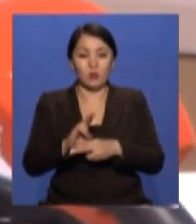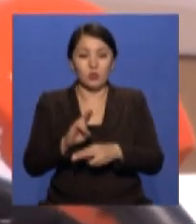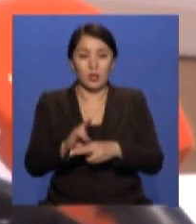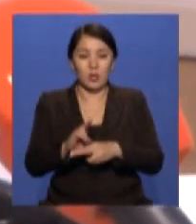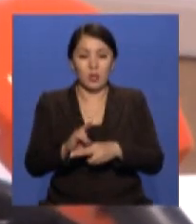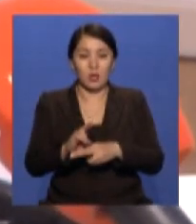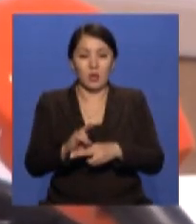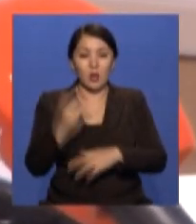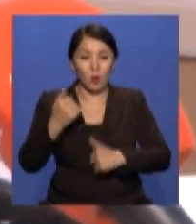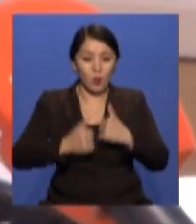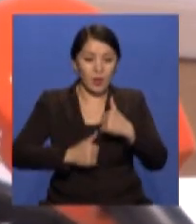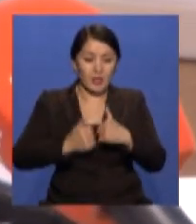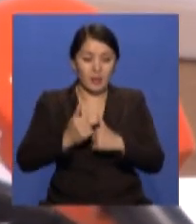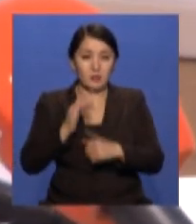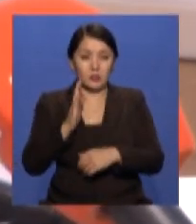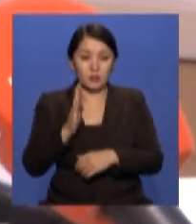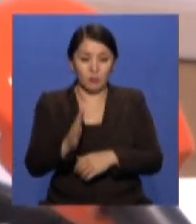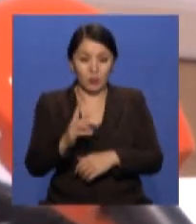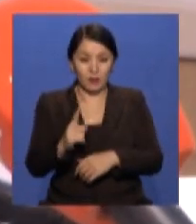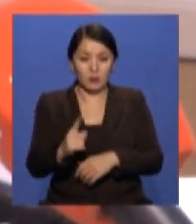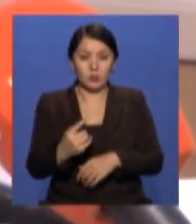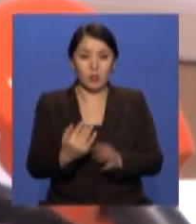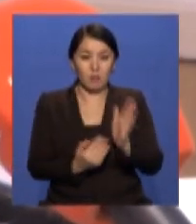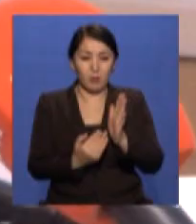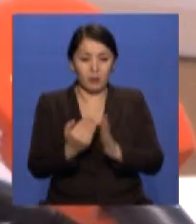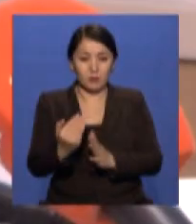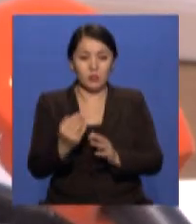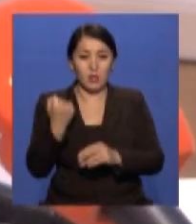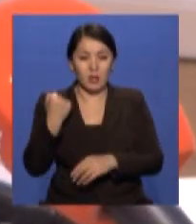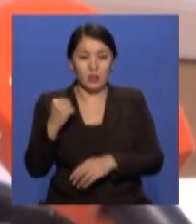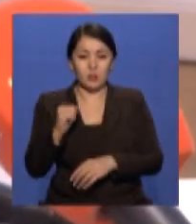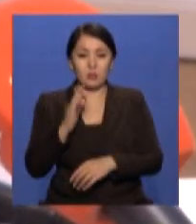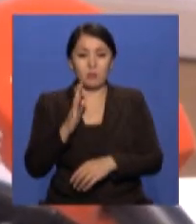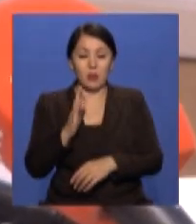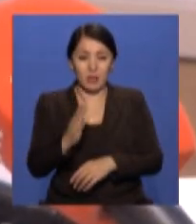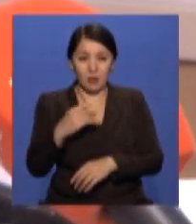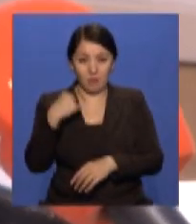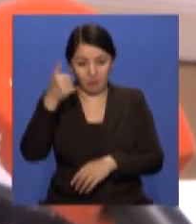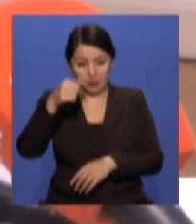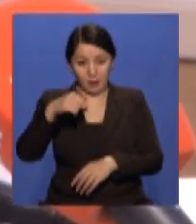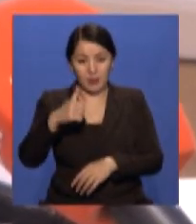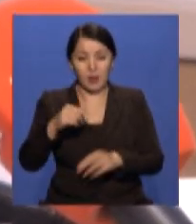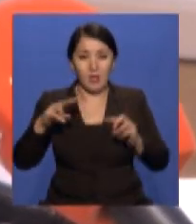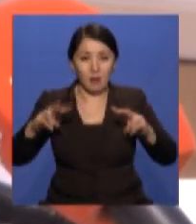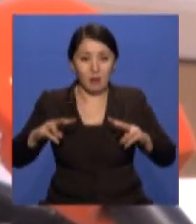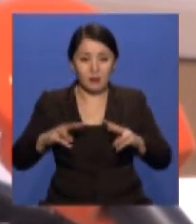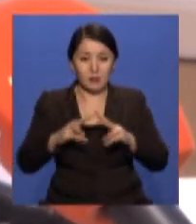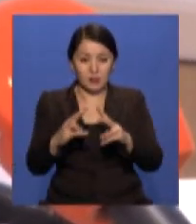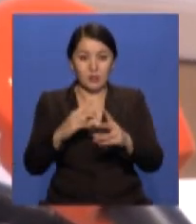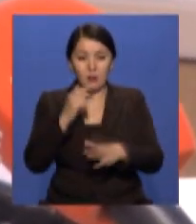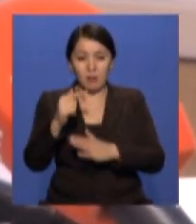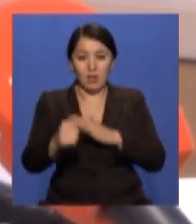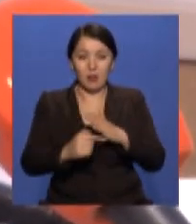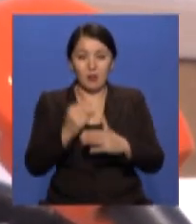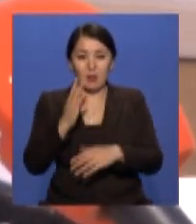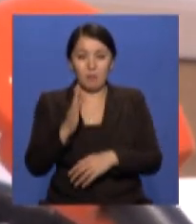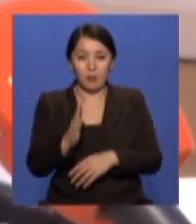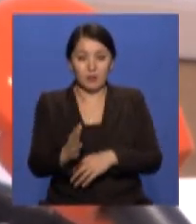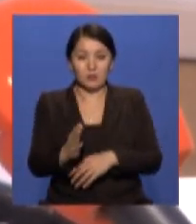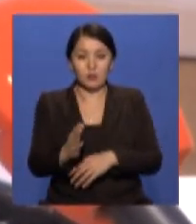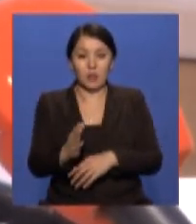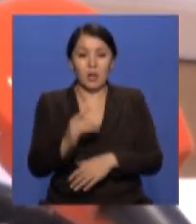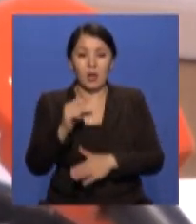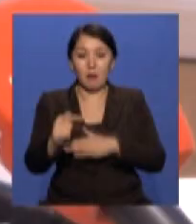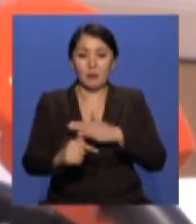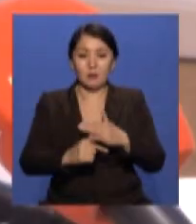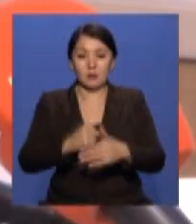сайын конкурс өтеді. Оны тек бір жоғары оқу орны ғана жеңіп ала алады. Биыл білім гранты Астана қаласының университетіне бұйырды. Біз тек осы қалаға